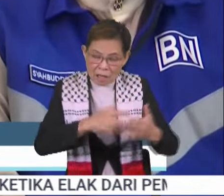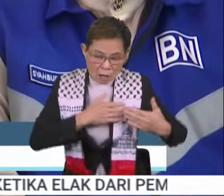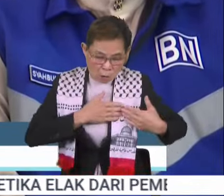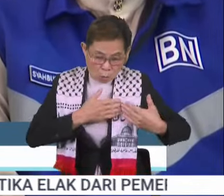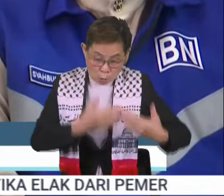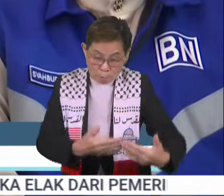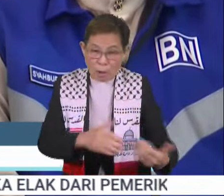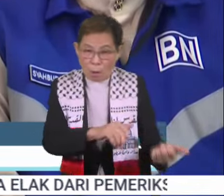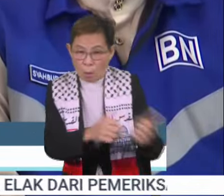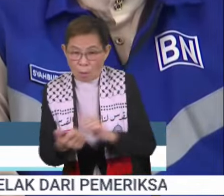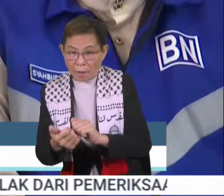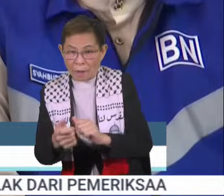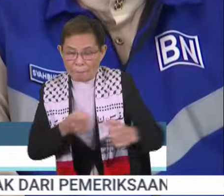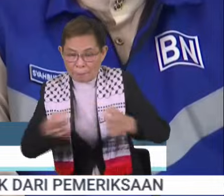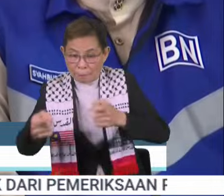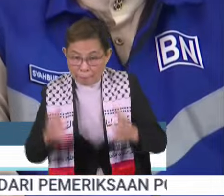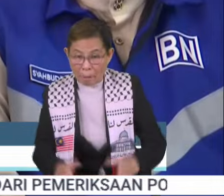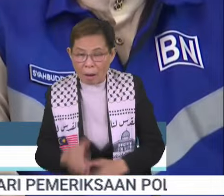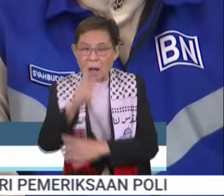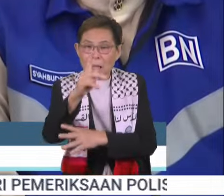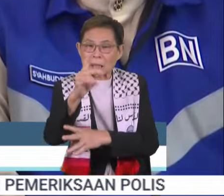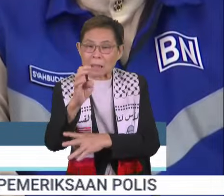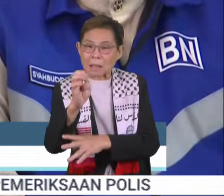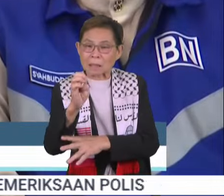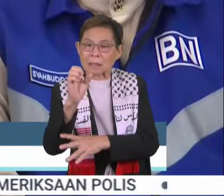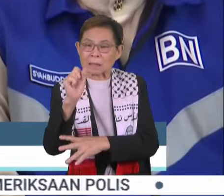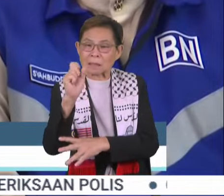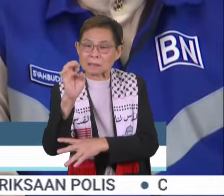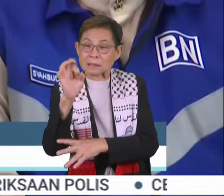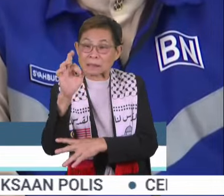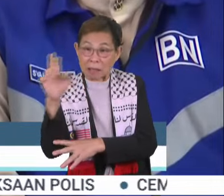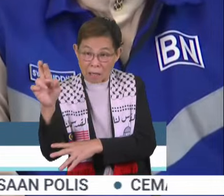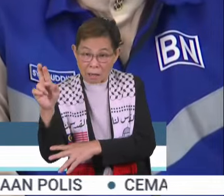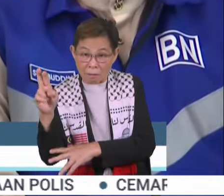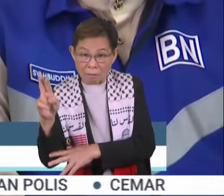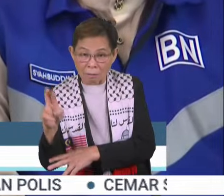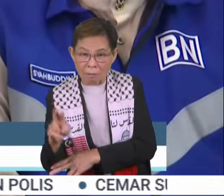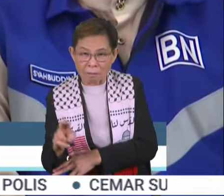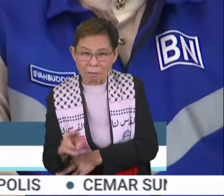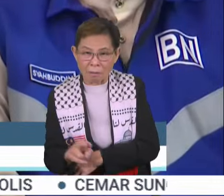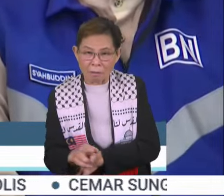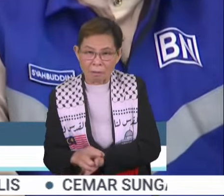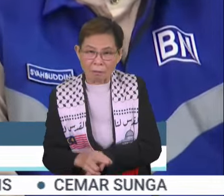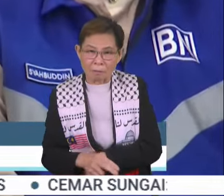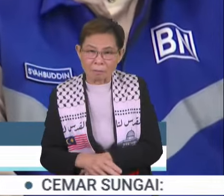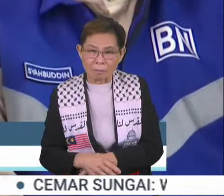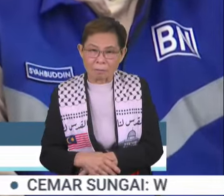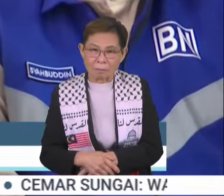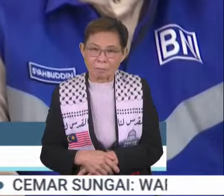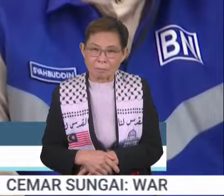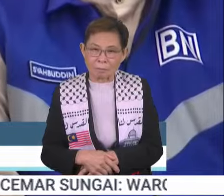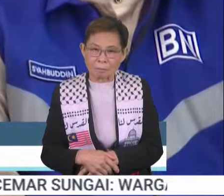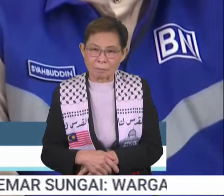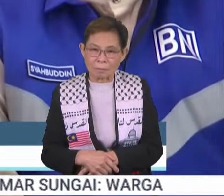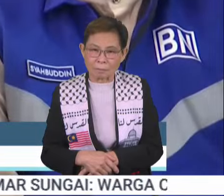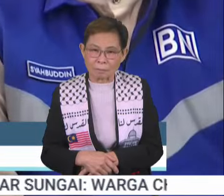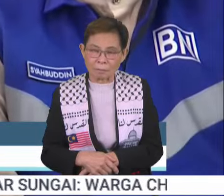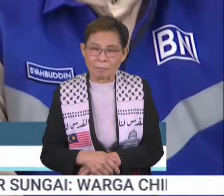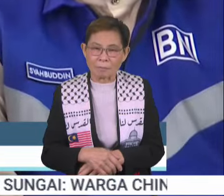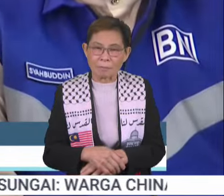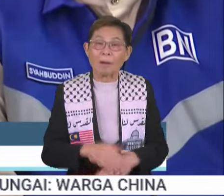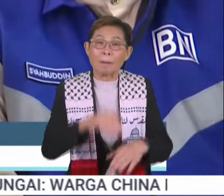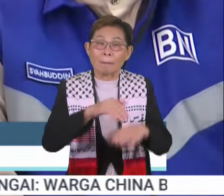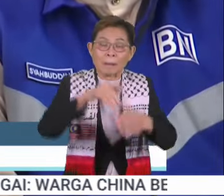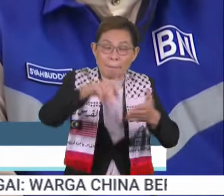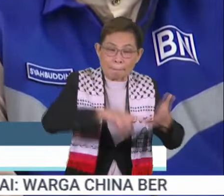oleh pihak pentadbiran kesedar dibuat lebih lama daripada tarikh pilihan raya kecil